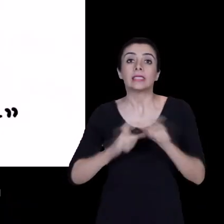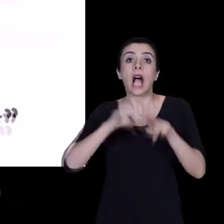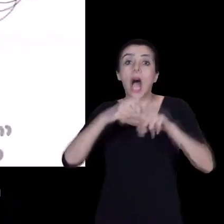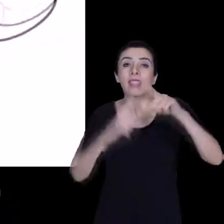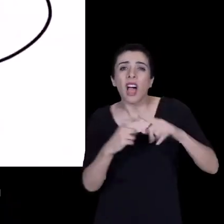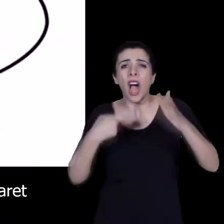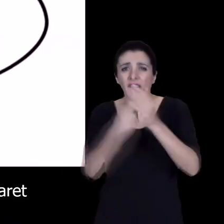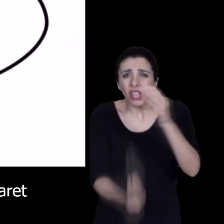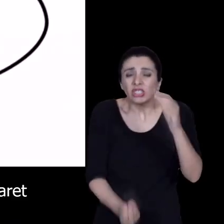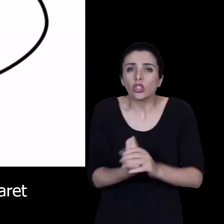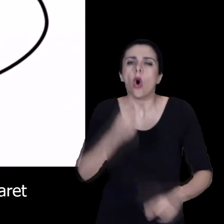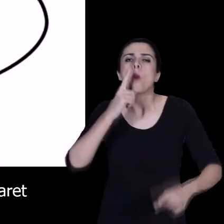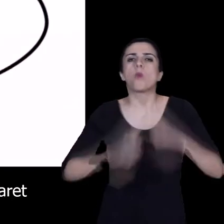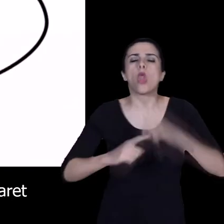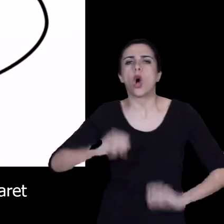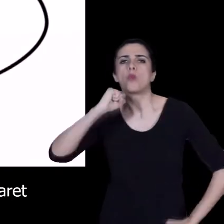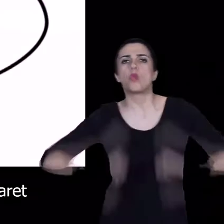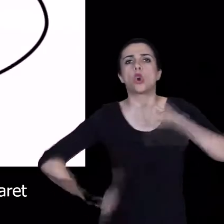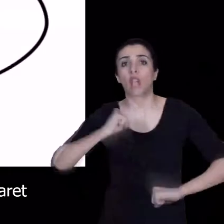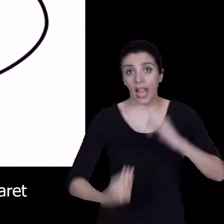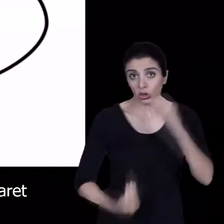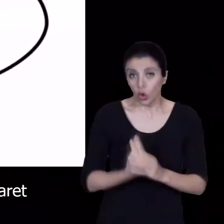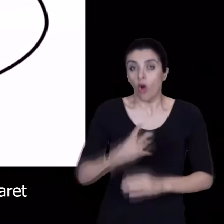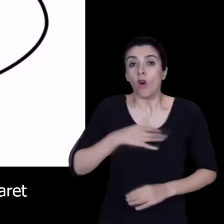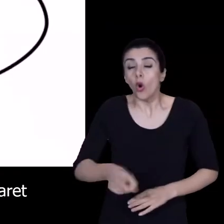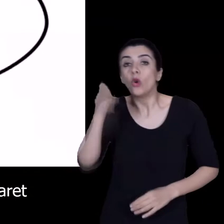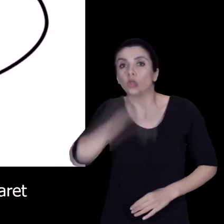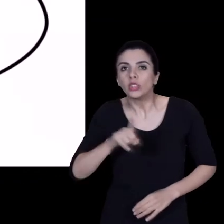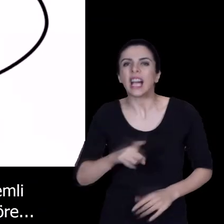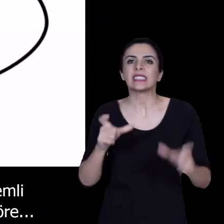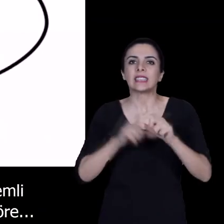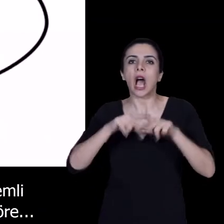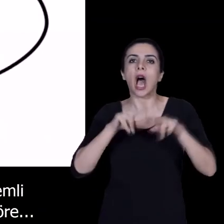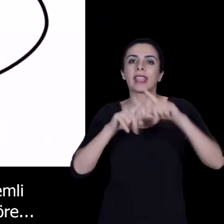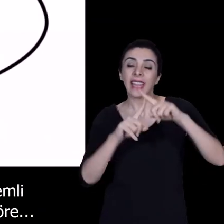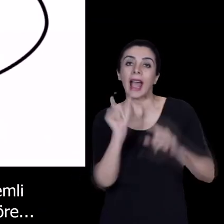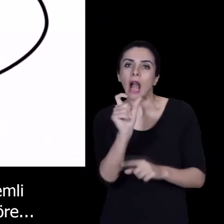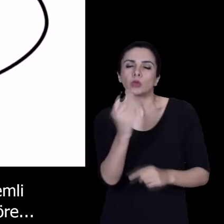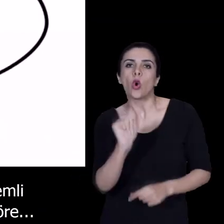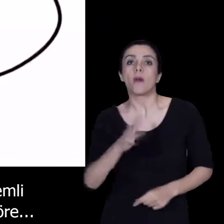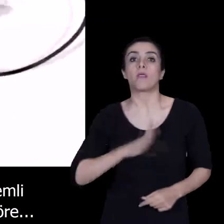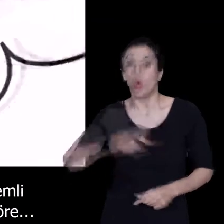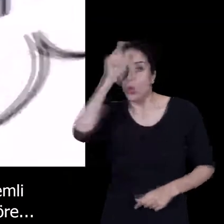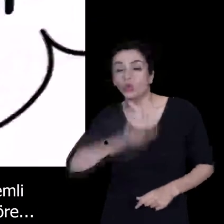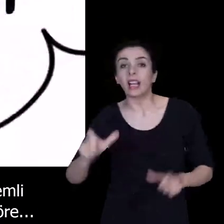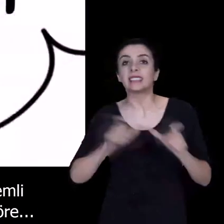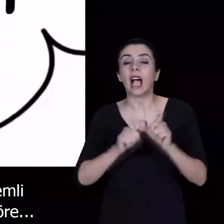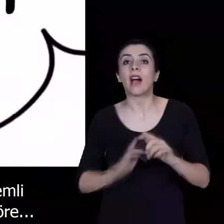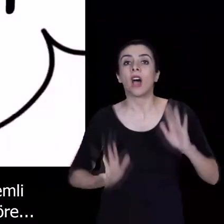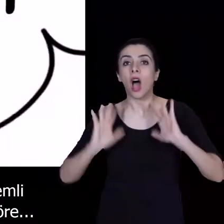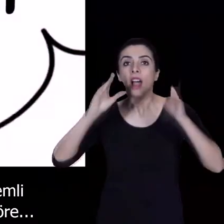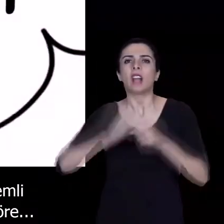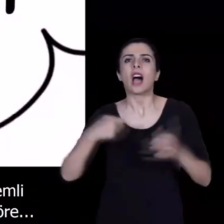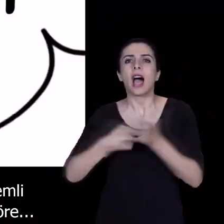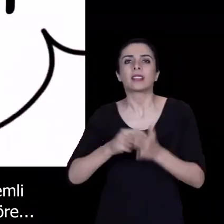adlandırma ediminin kendinin politik bir mücadele olduğuna işaret etmesi açısından önemlidir. Türkiye'deki sakat hareketinin önemli